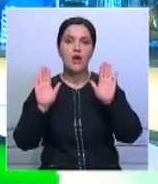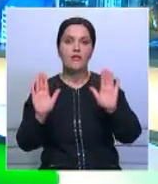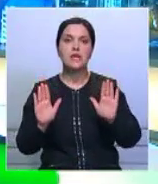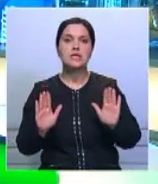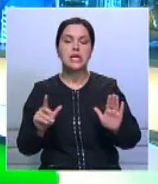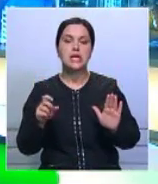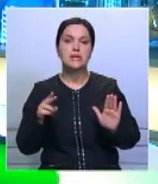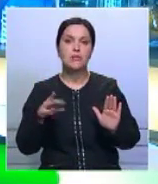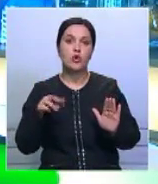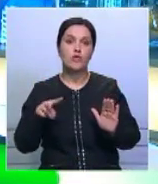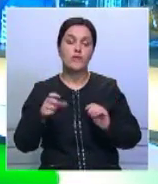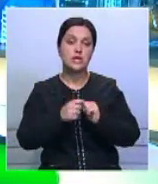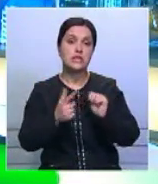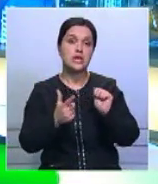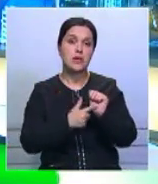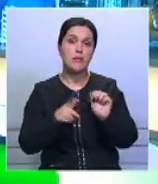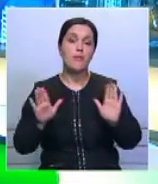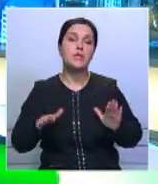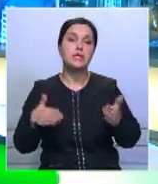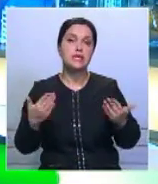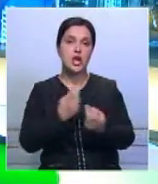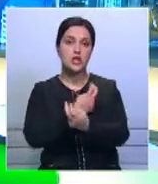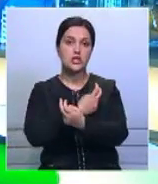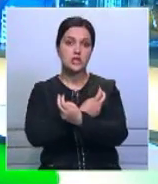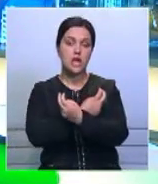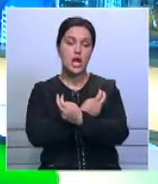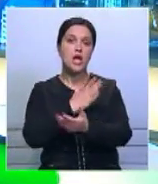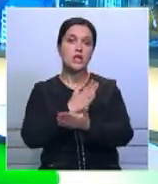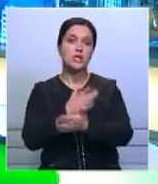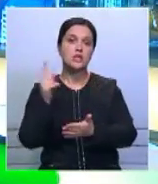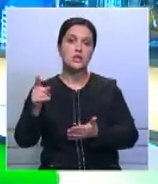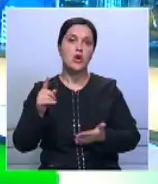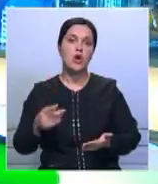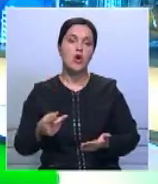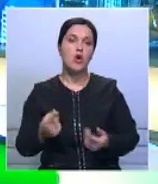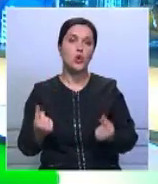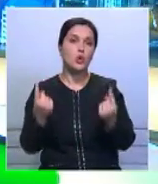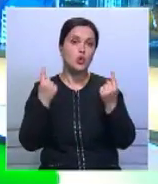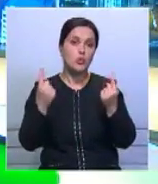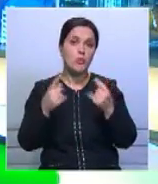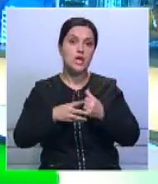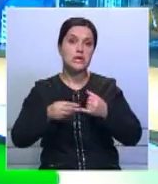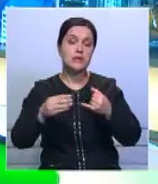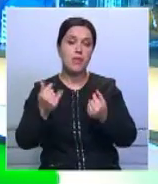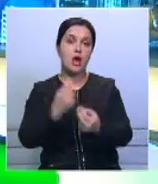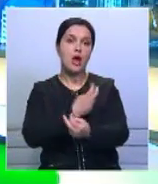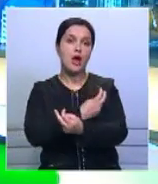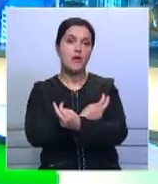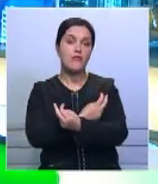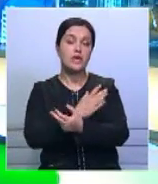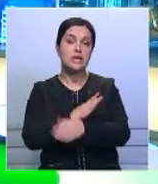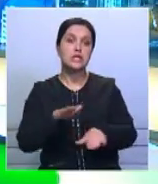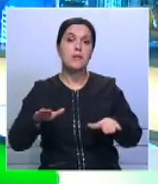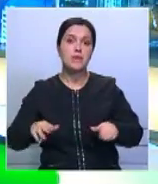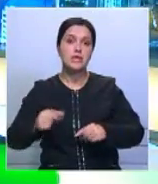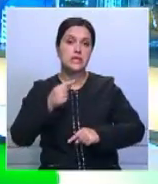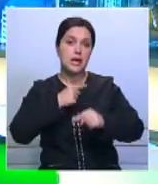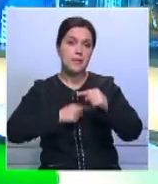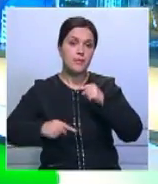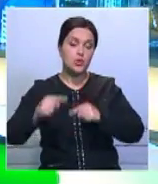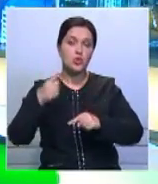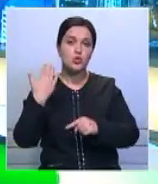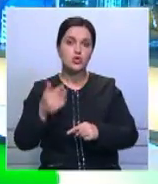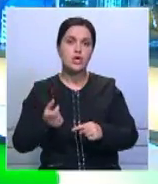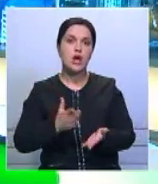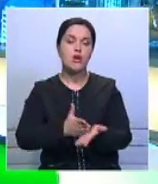Выставку «Экспо-2017» презентовали в Штирии. Это вторая по площади федеральная земля на юго-востоке Австрии. Местные бизнесмены уже не